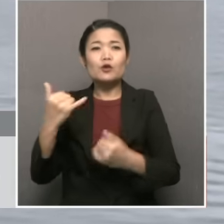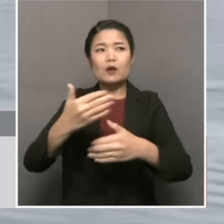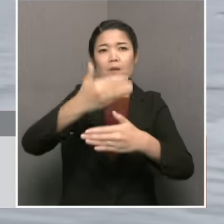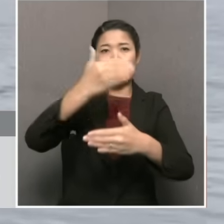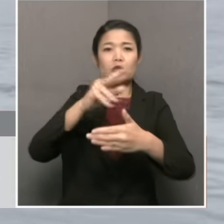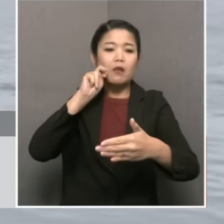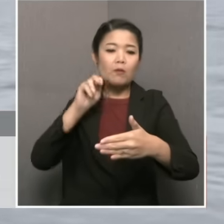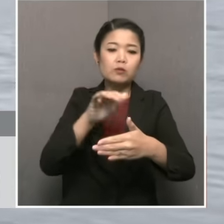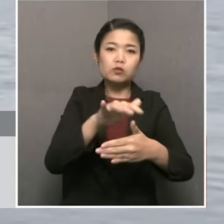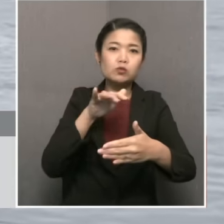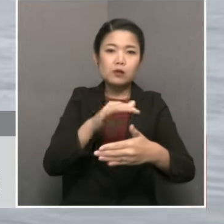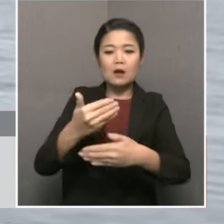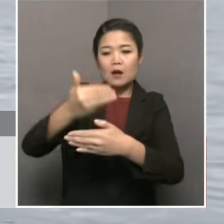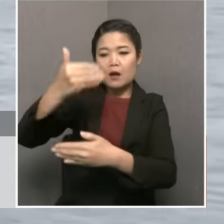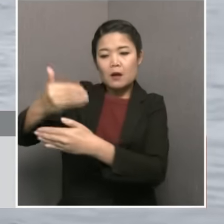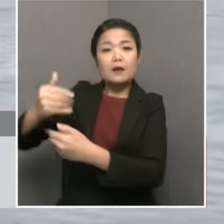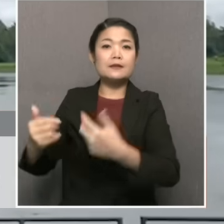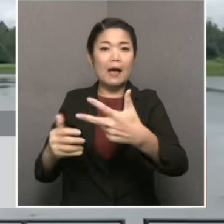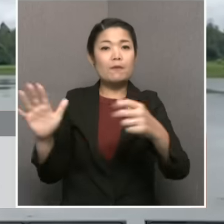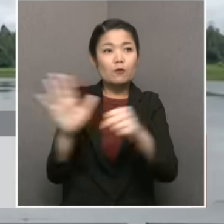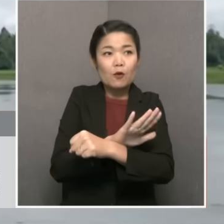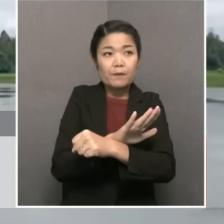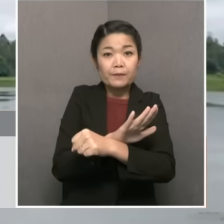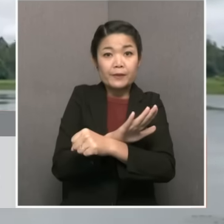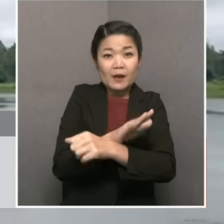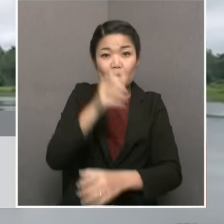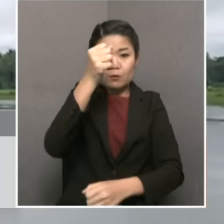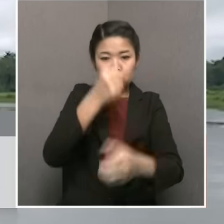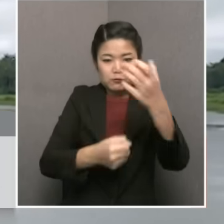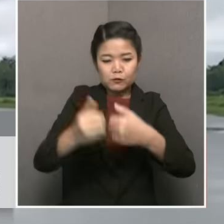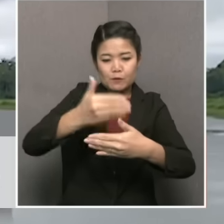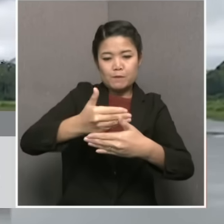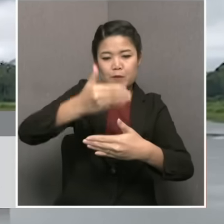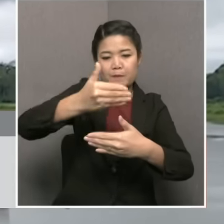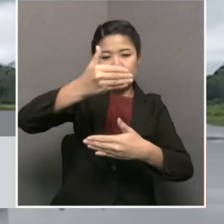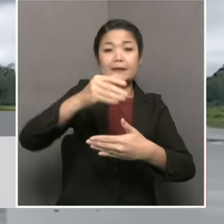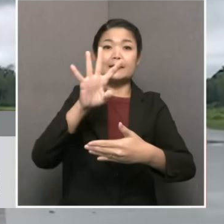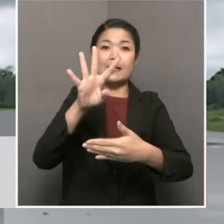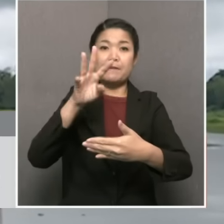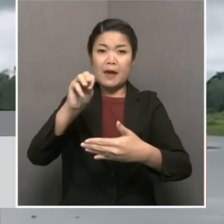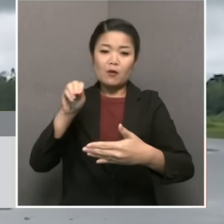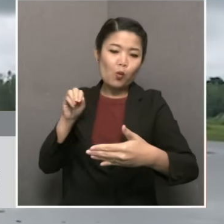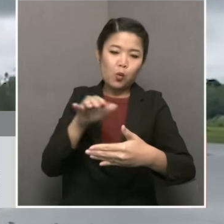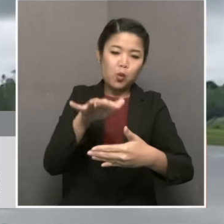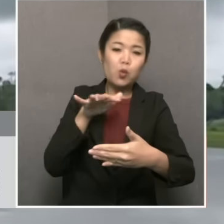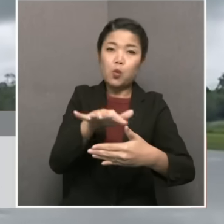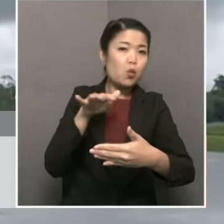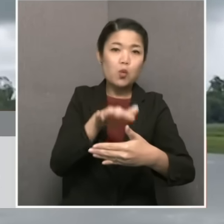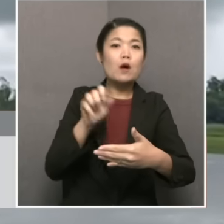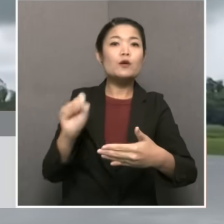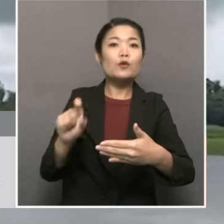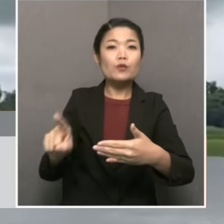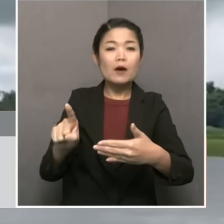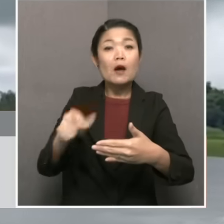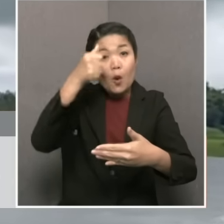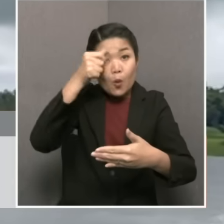สุรัสวดีทั้ง 3บานแล้วก็ยกประตูน้ำสูง 4เมตนะคะเพื่อที่จะเร่งระบายน้ำออกจากจากหนองหาให้